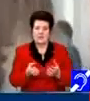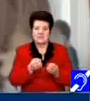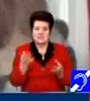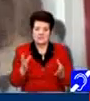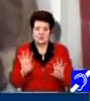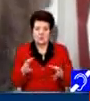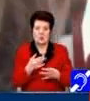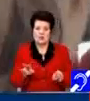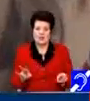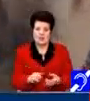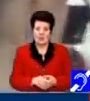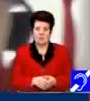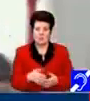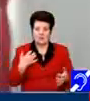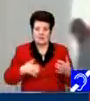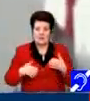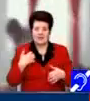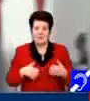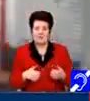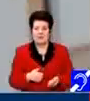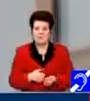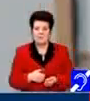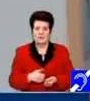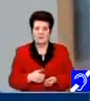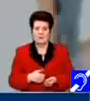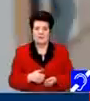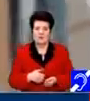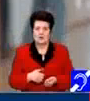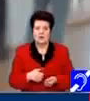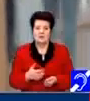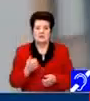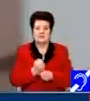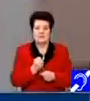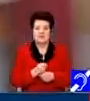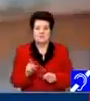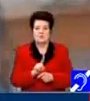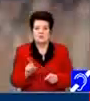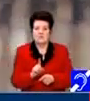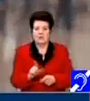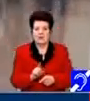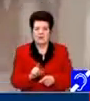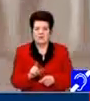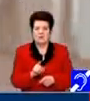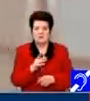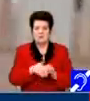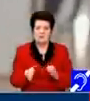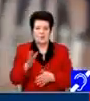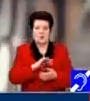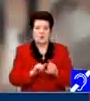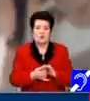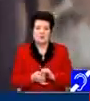și nu trebuie să ne grăbim cu... să scoatem ceva ce nu ar îndeplini toate